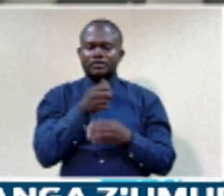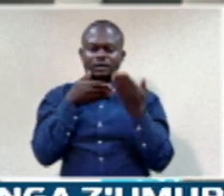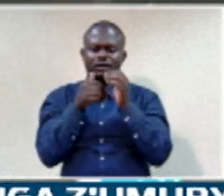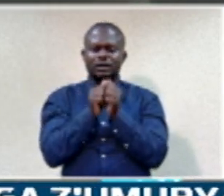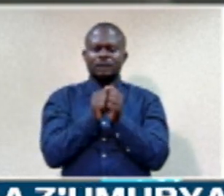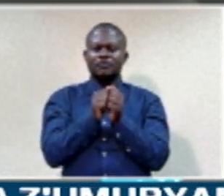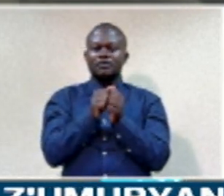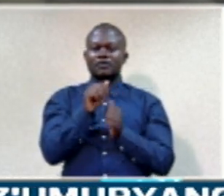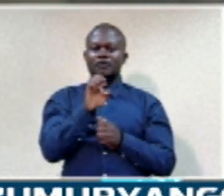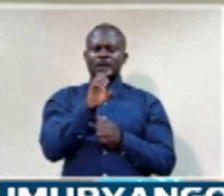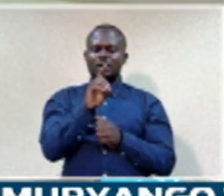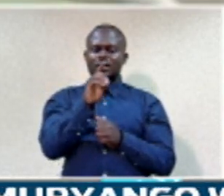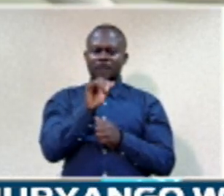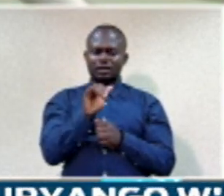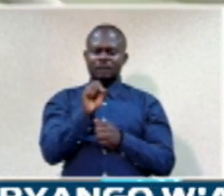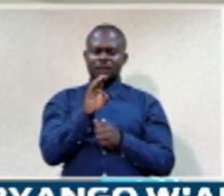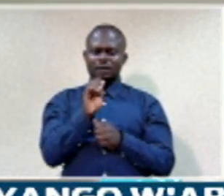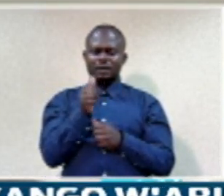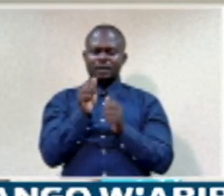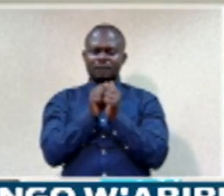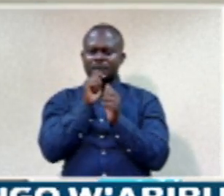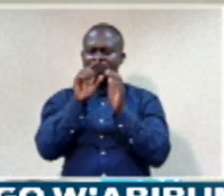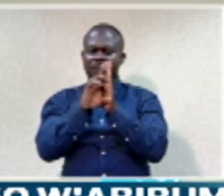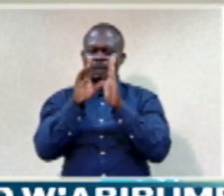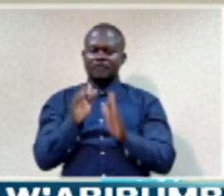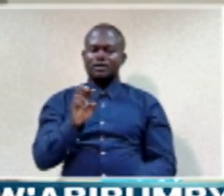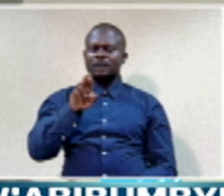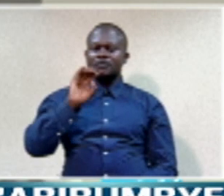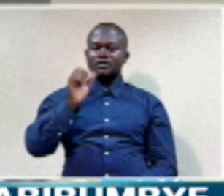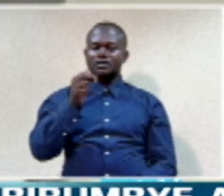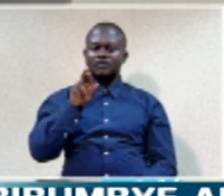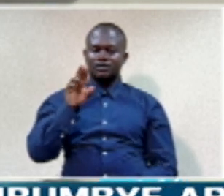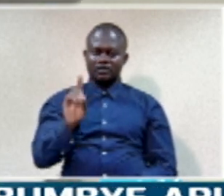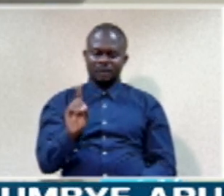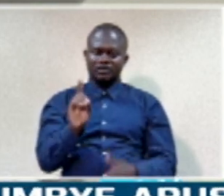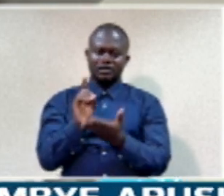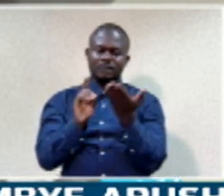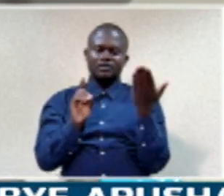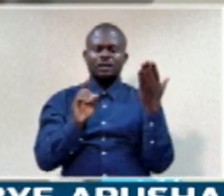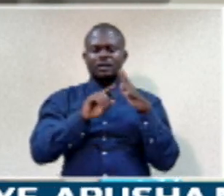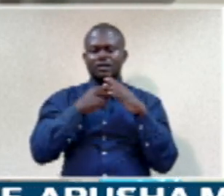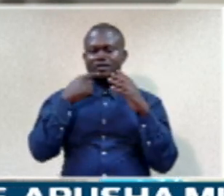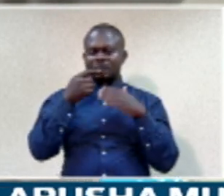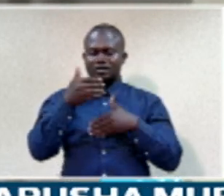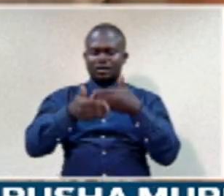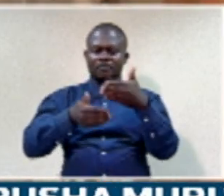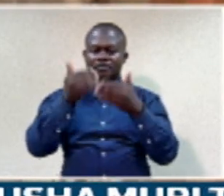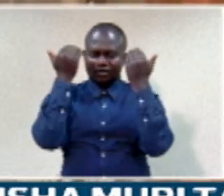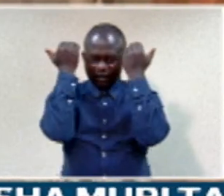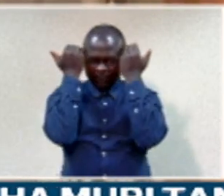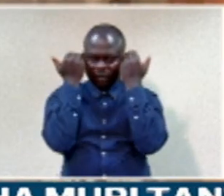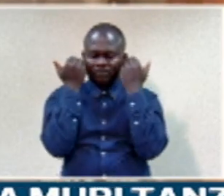Biti yagiragiye rero n'umunyamategeko Richard Gisagara mu gihugu cy'u Faransa yatangiye avuga ku nzira